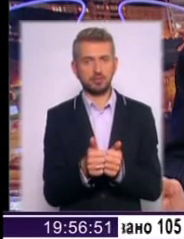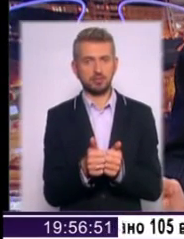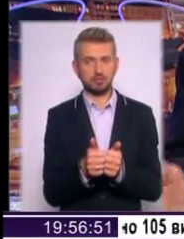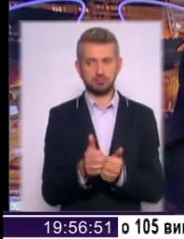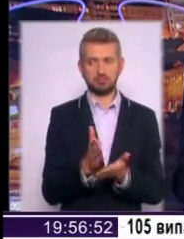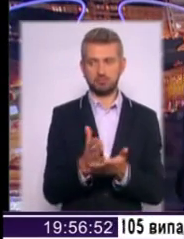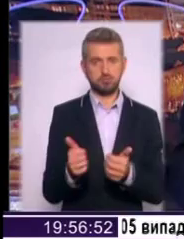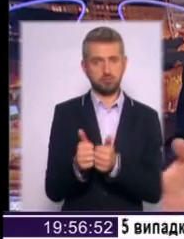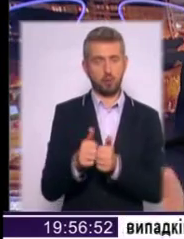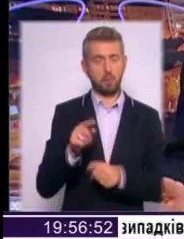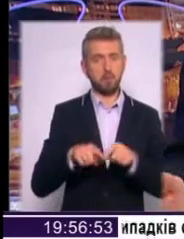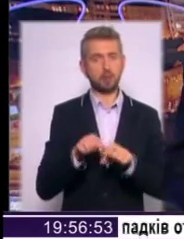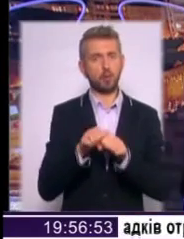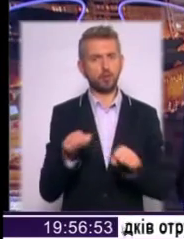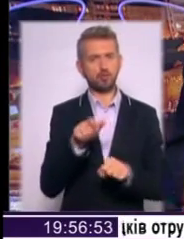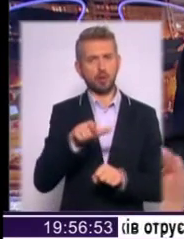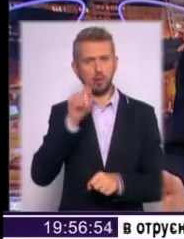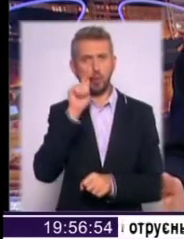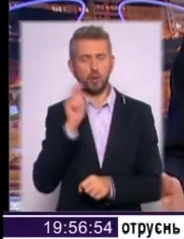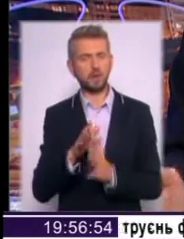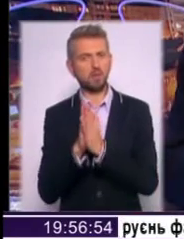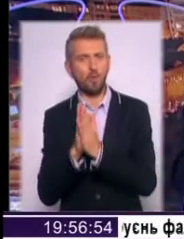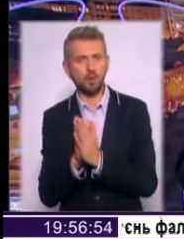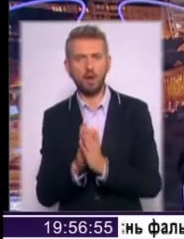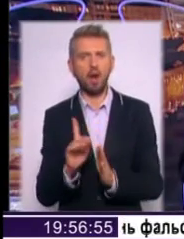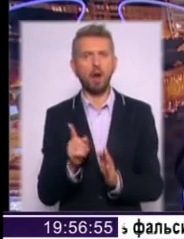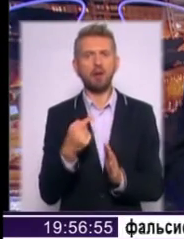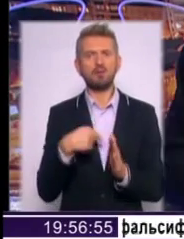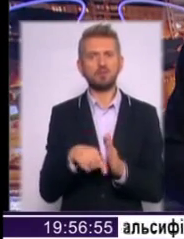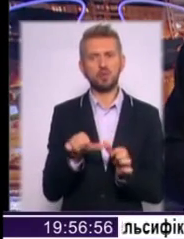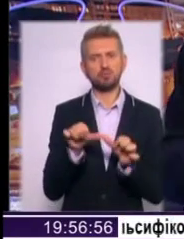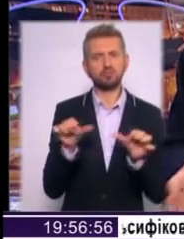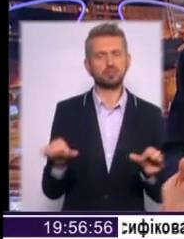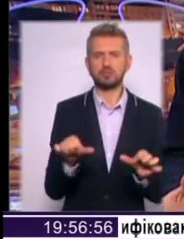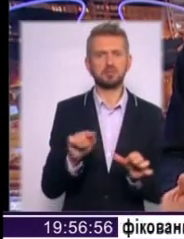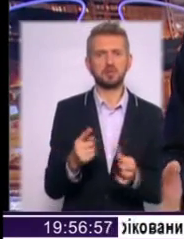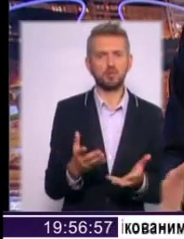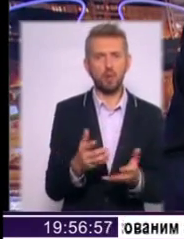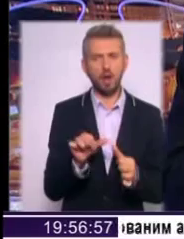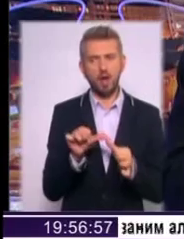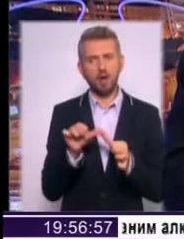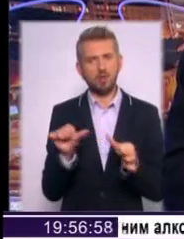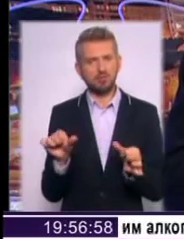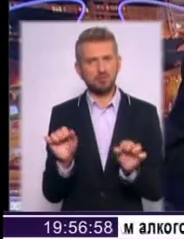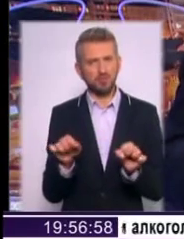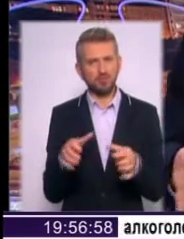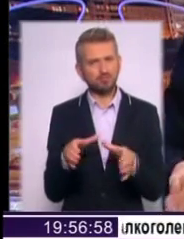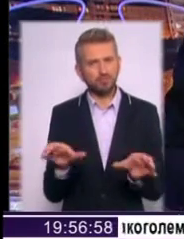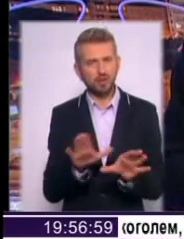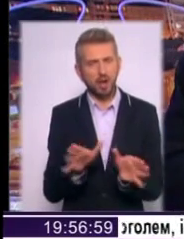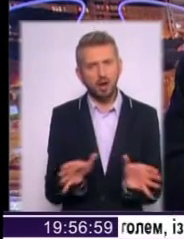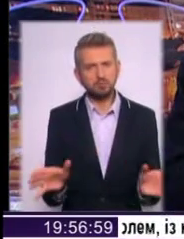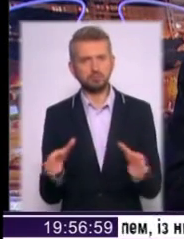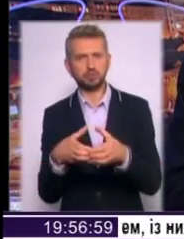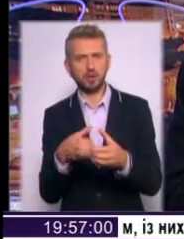люди, українці, моляться, що розділяє, і чи не можна це розділення усунути і створити єдиний, так